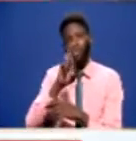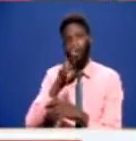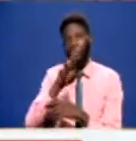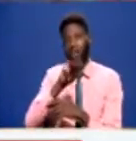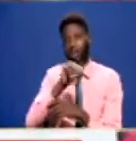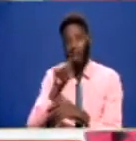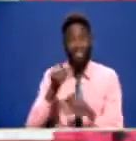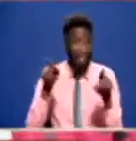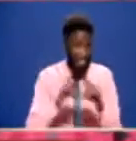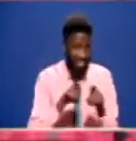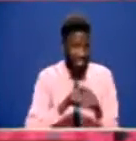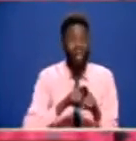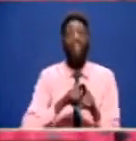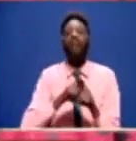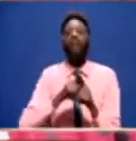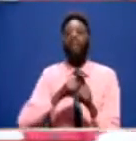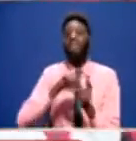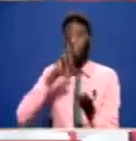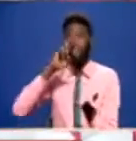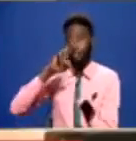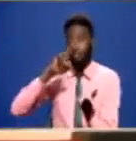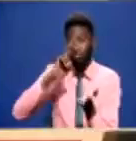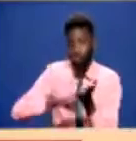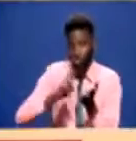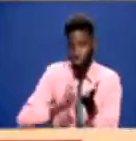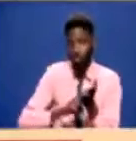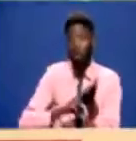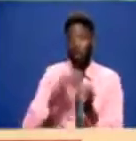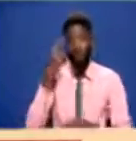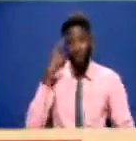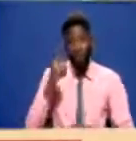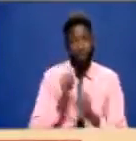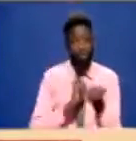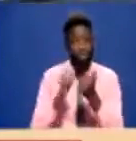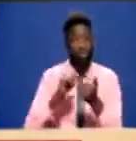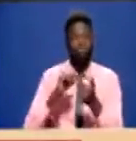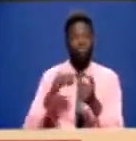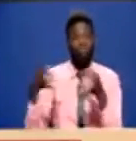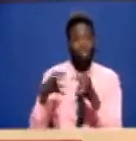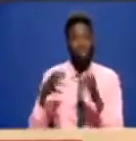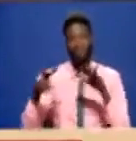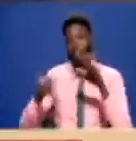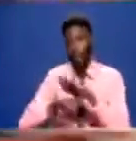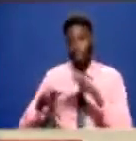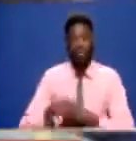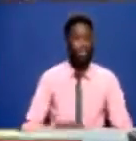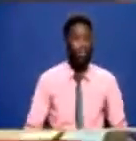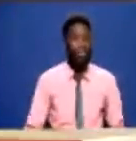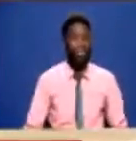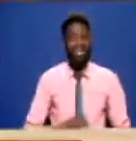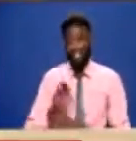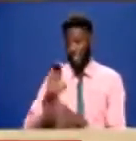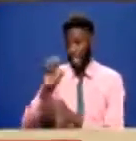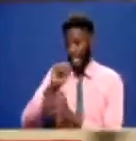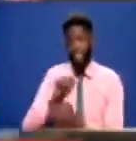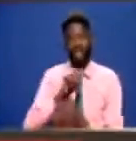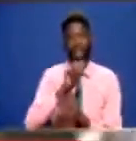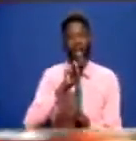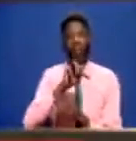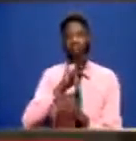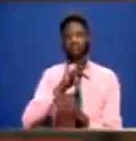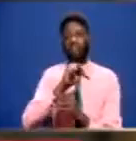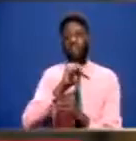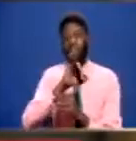vyama vya michezo Roswasike akiwa msaidizi wake. Waziri Amina alifanya uamuzi huo baada ya kuchipuka kwa tuhuma